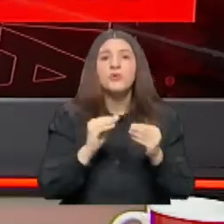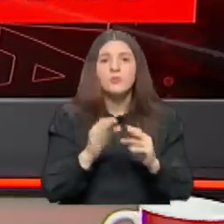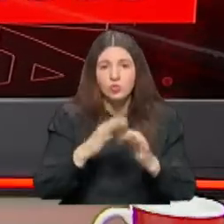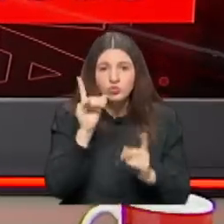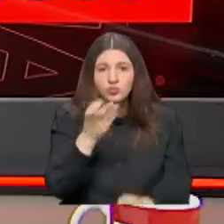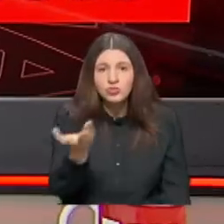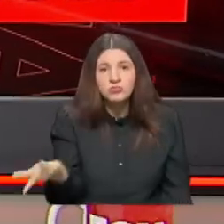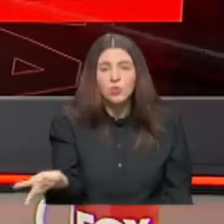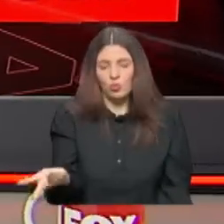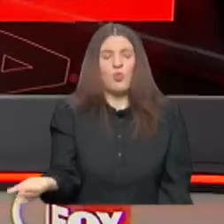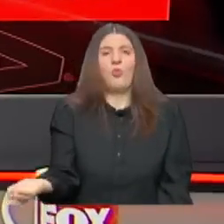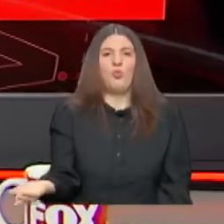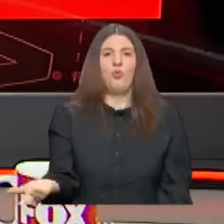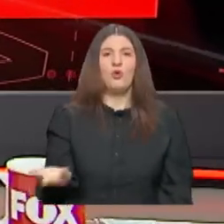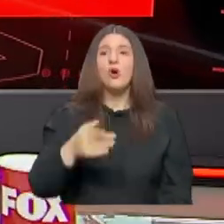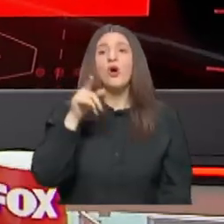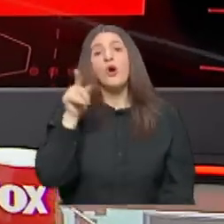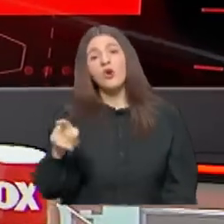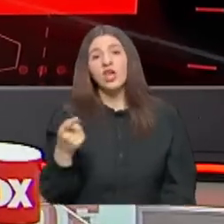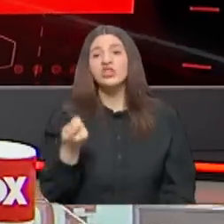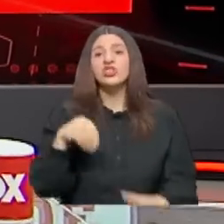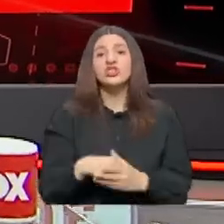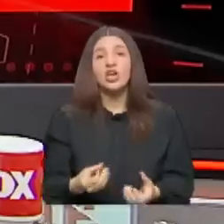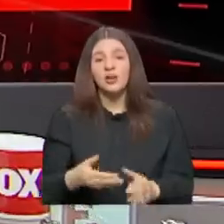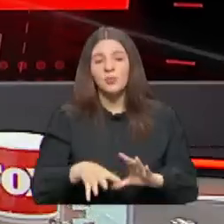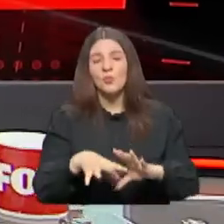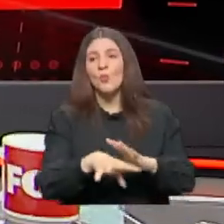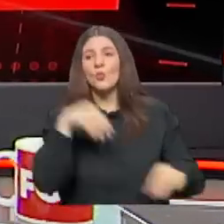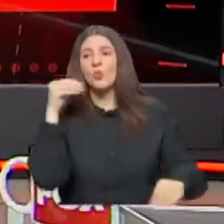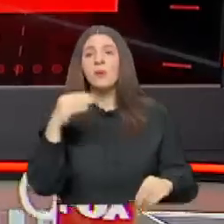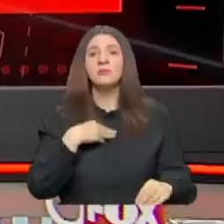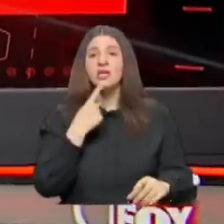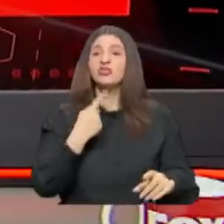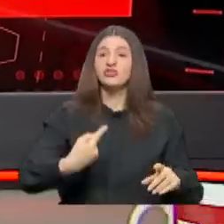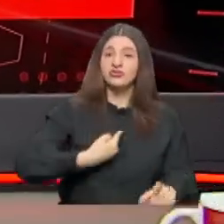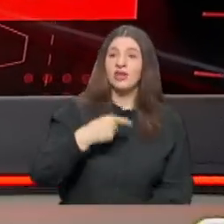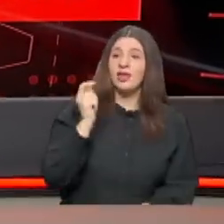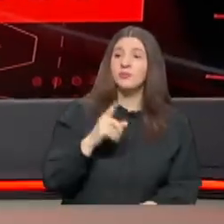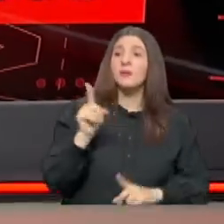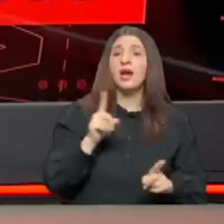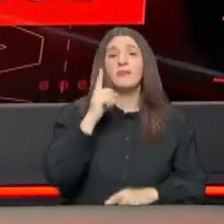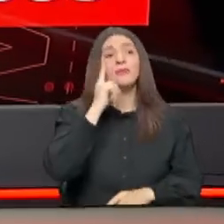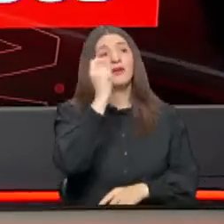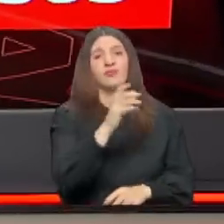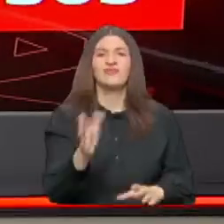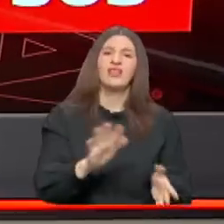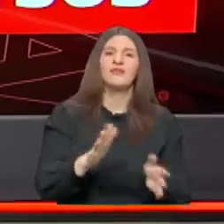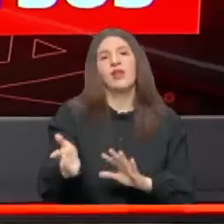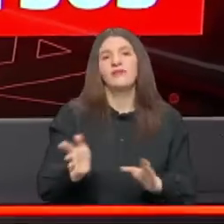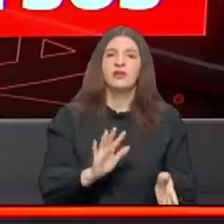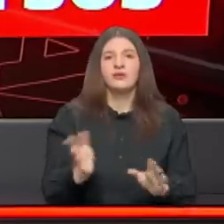meselesini çözdünüz mü? Yok. Orada da işin içinden çıkıyorsunuz. Bize şikayet edin. Yok mahkemeye başvurun falan